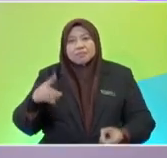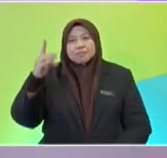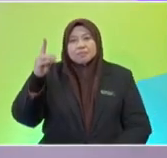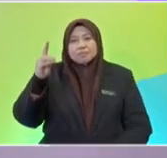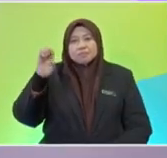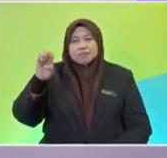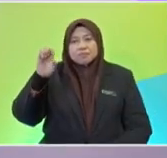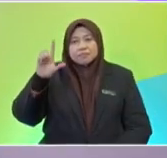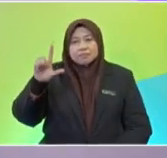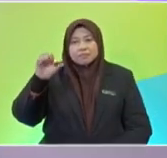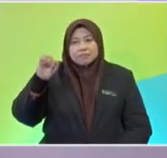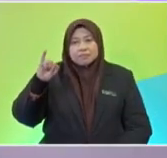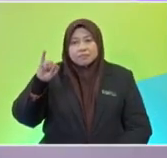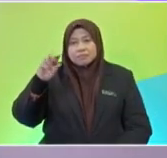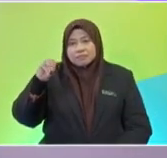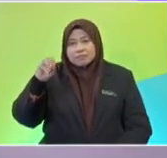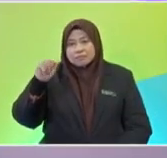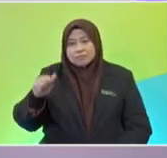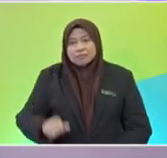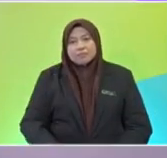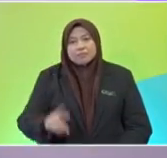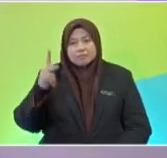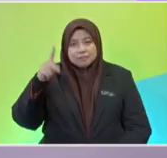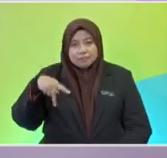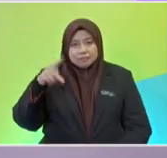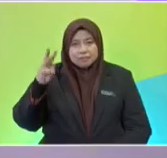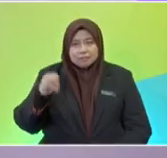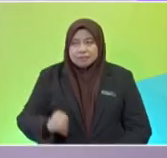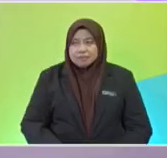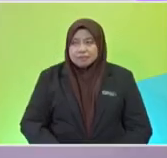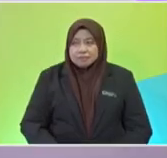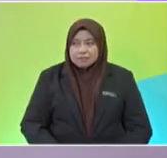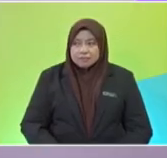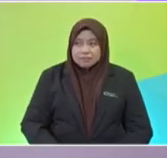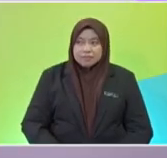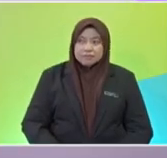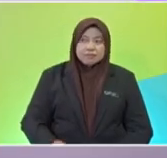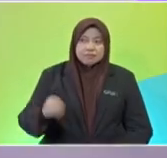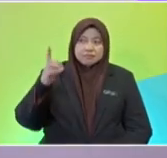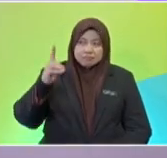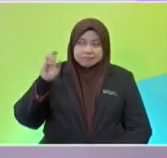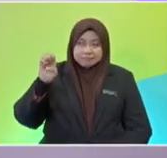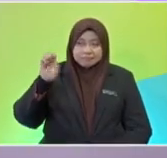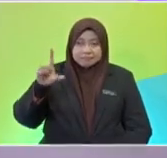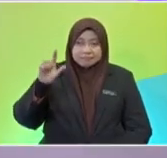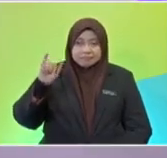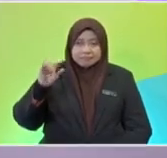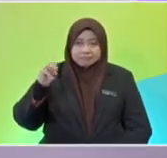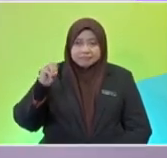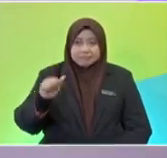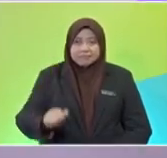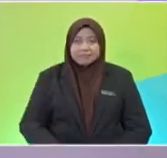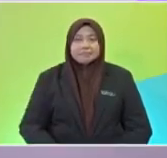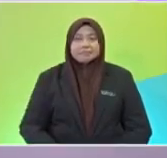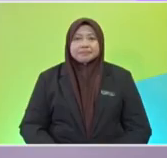apa portal pelantar delima bukan portal lagi tetapi pelantar delima KPM mau beli lah